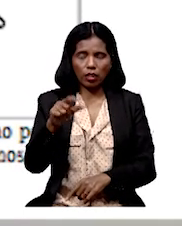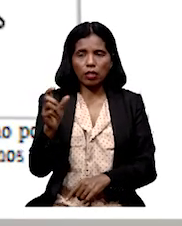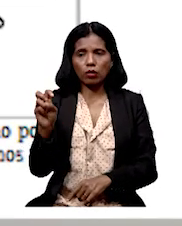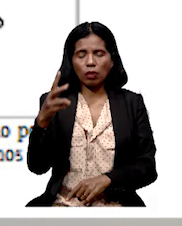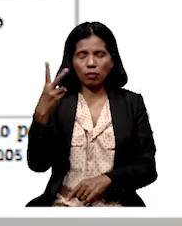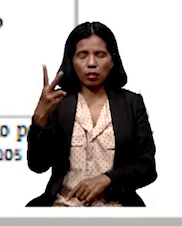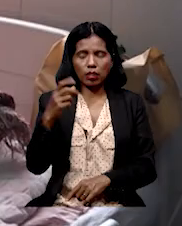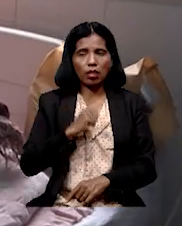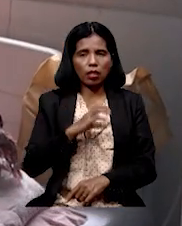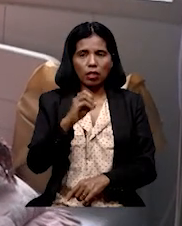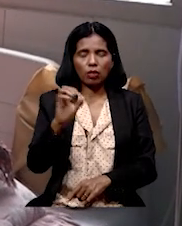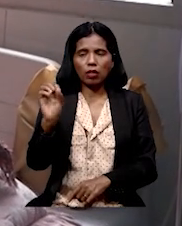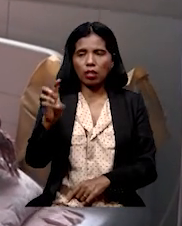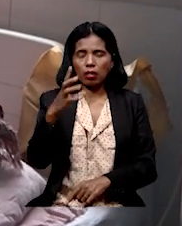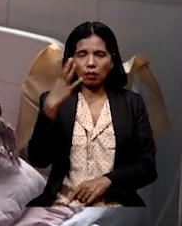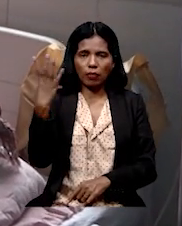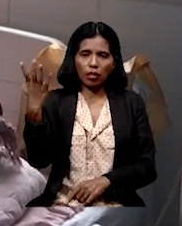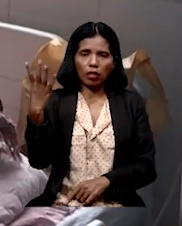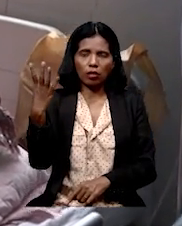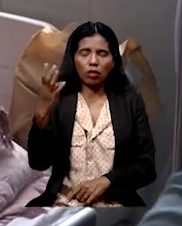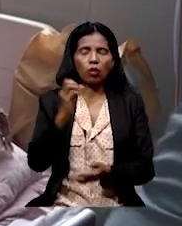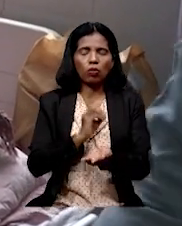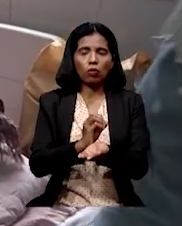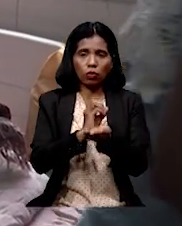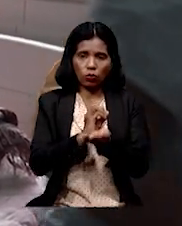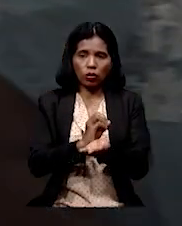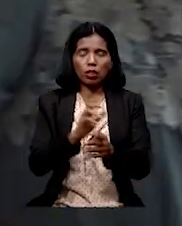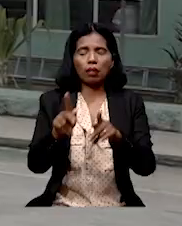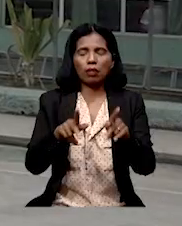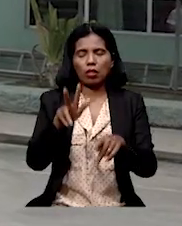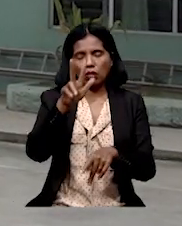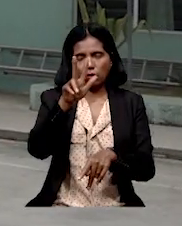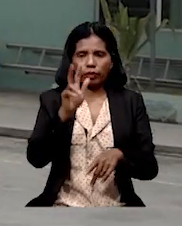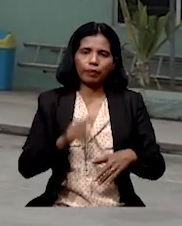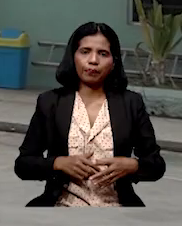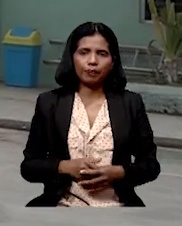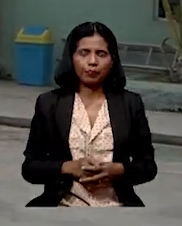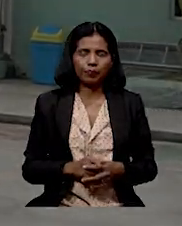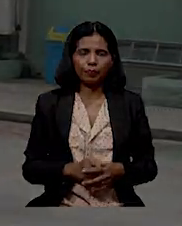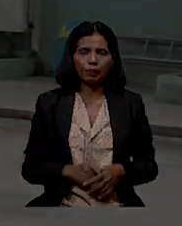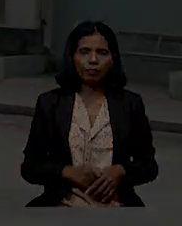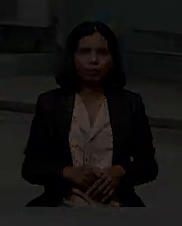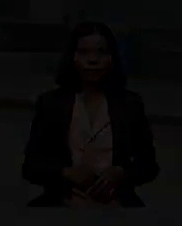Ainaru sanulu resin hat, Noraioa hokazu tolu. Efigênia Babu, Jaime dos Santos, GMN.